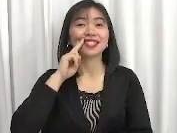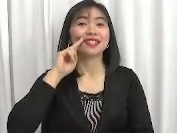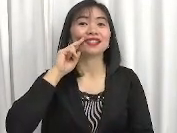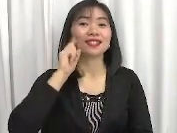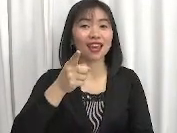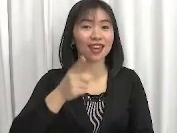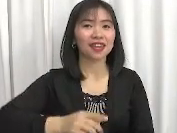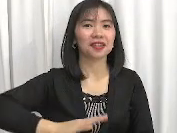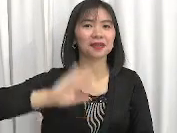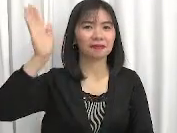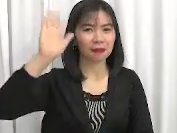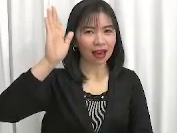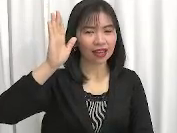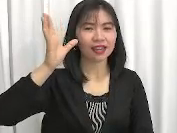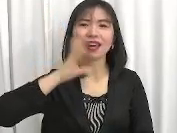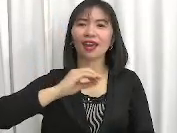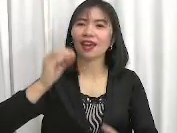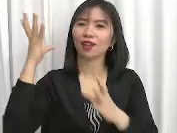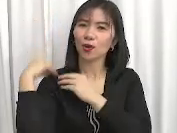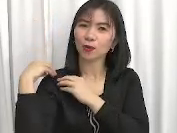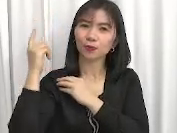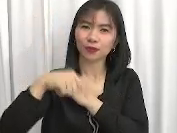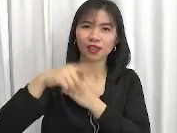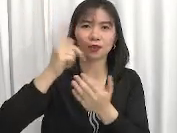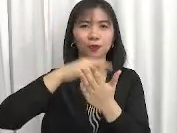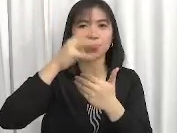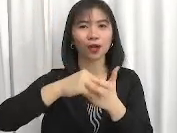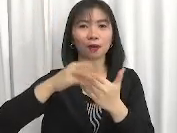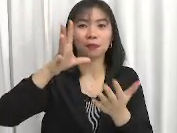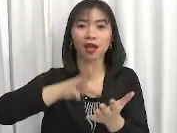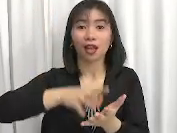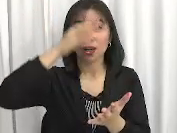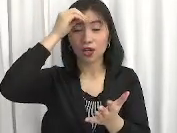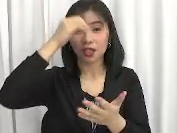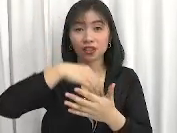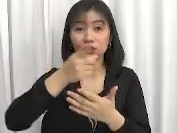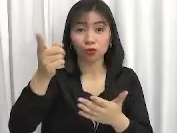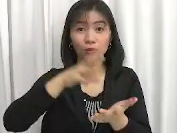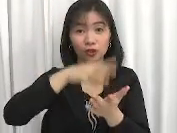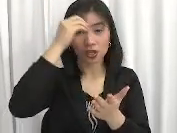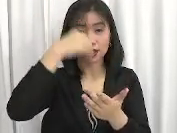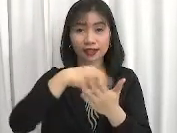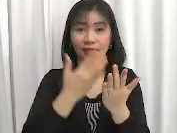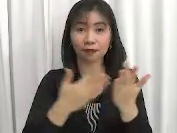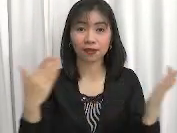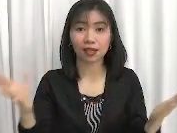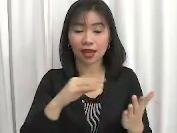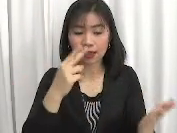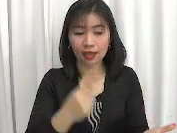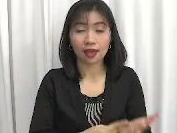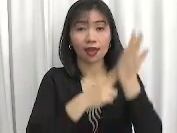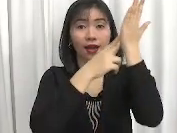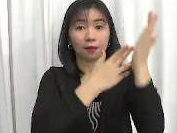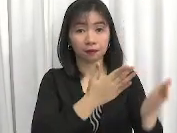na ang programang ito ay nakatulong sa inyo. Amen. So, ang maganda nito kasi, ano eh,